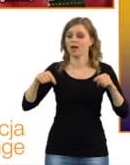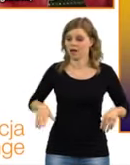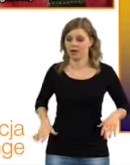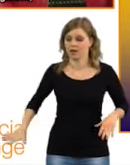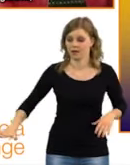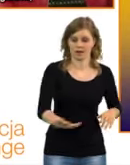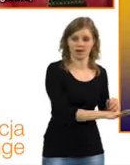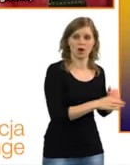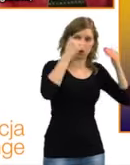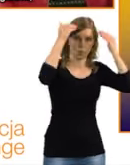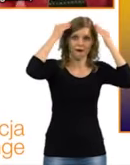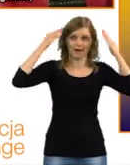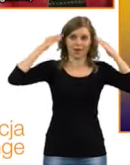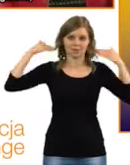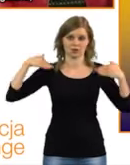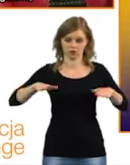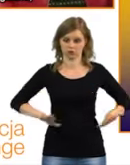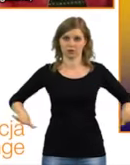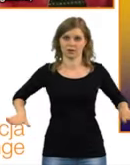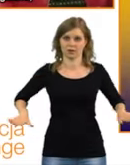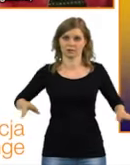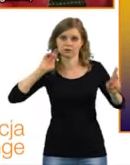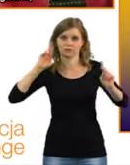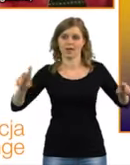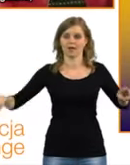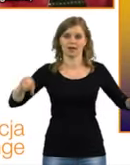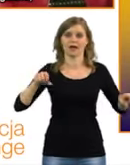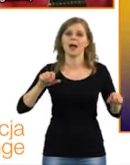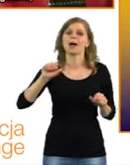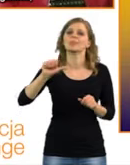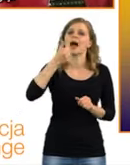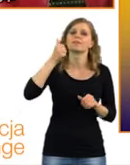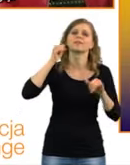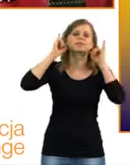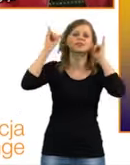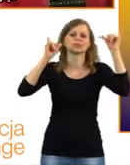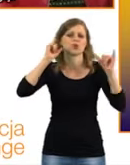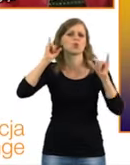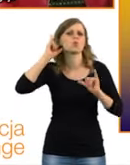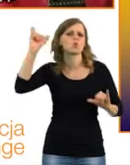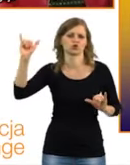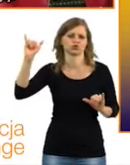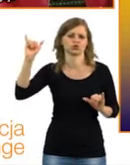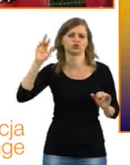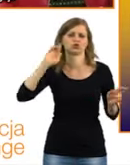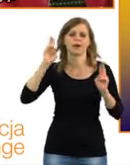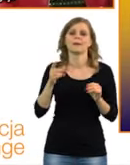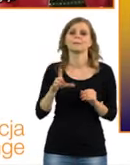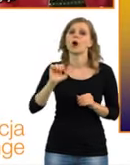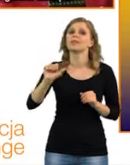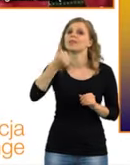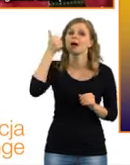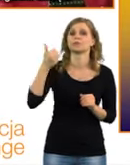głowy. Następnie to, że najpierw bodźce są bardzo głośne, ponieważ dziecko na początku reaguje